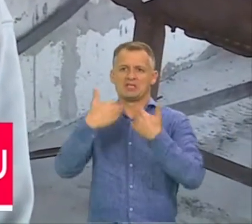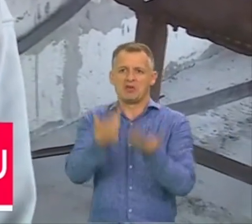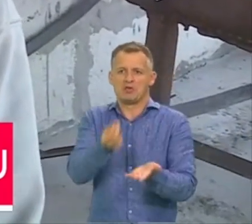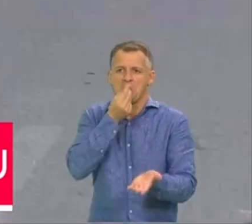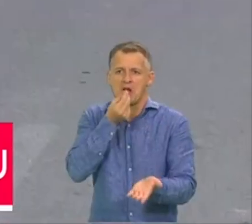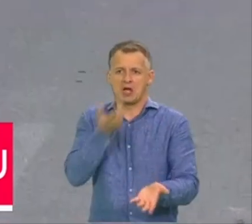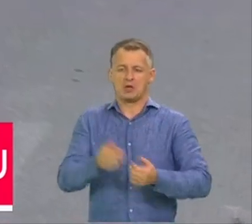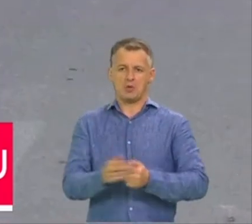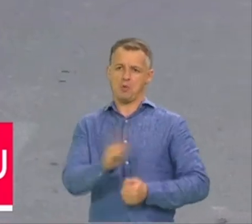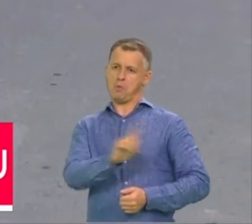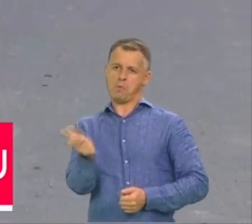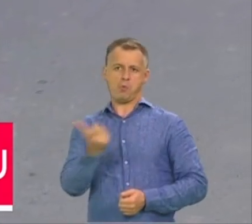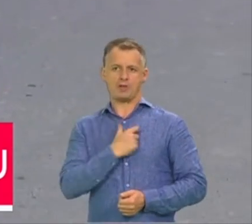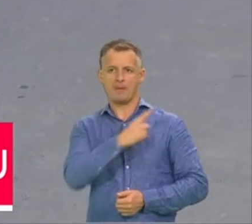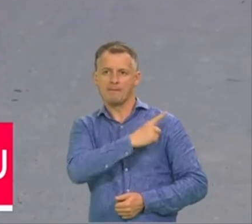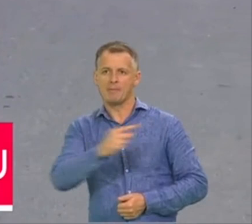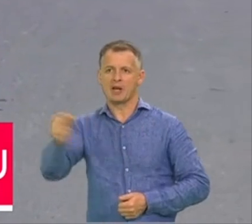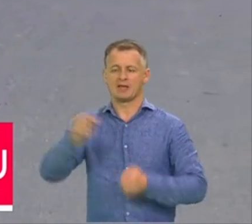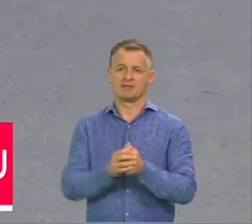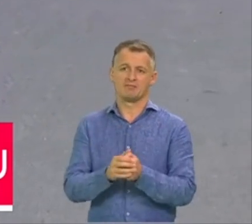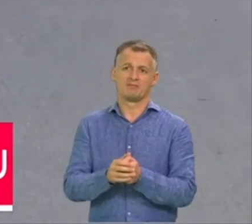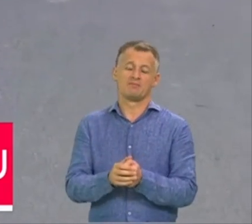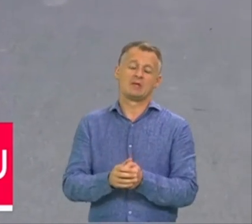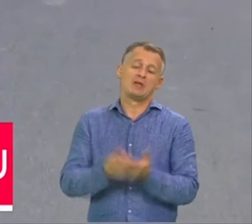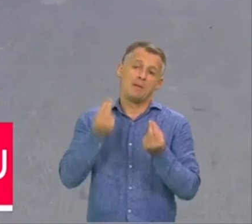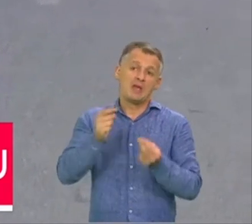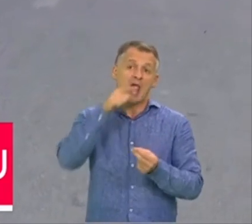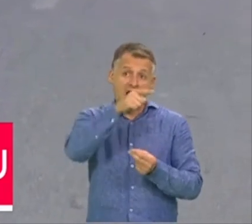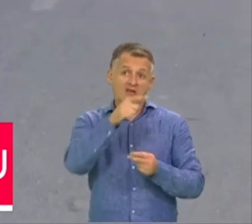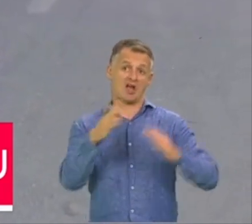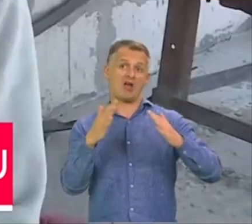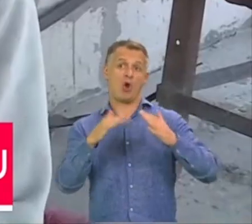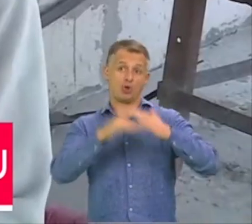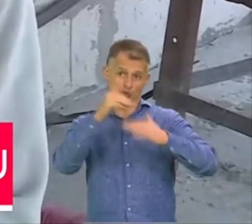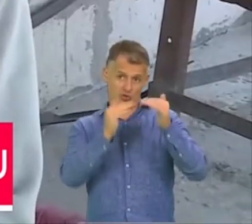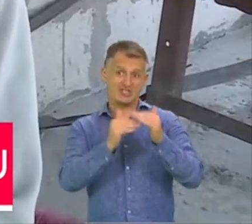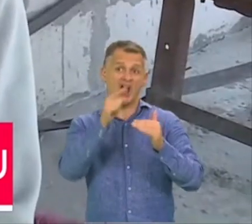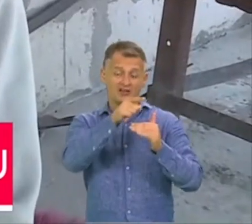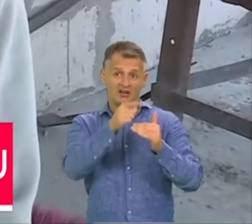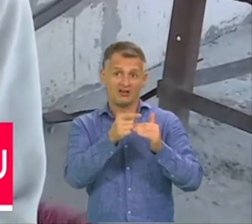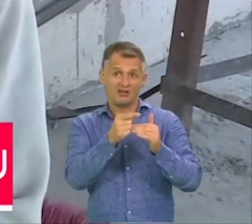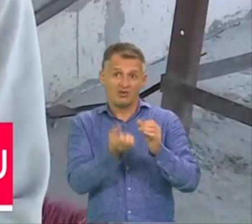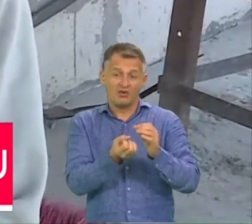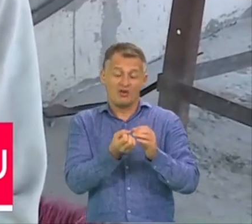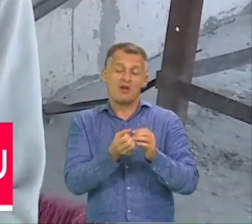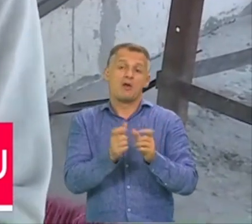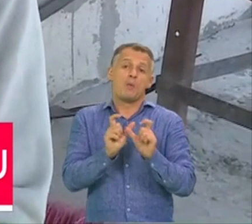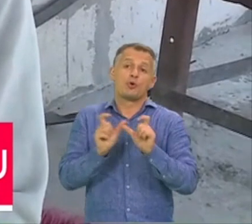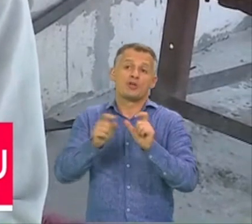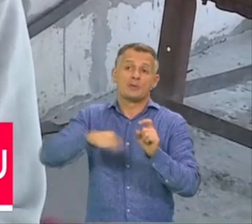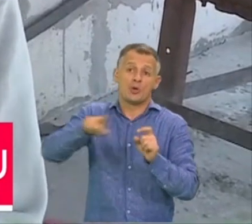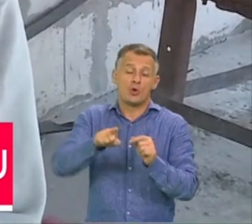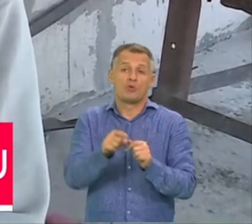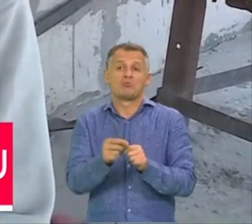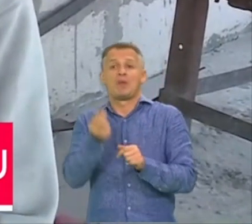E bună că ne protejează, să zicem. Dacă în caz că... Mai... Te duci acolo, devine de rău,